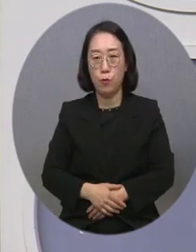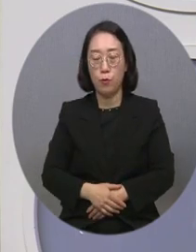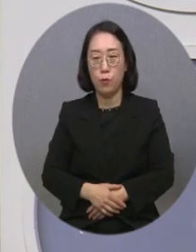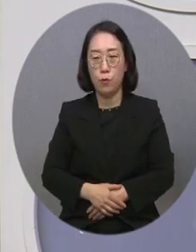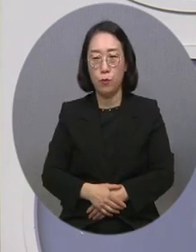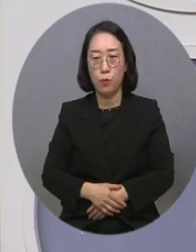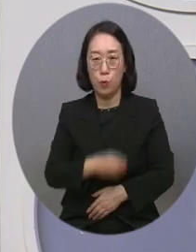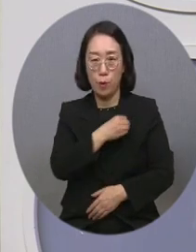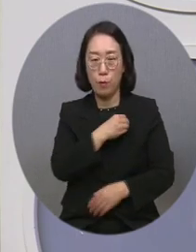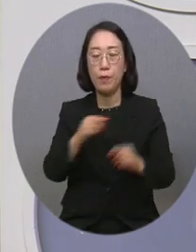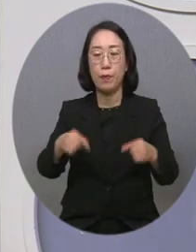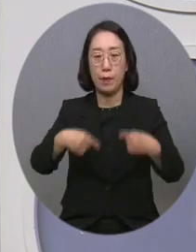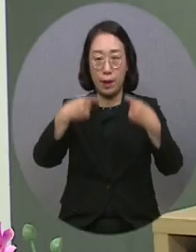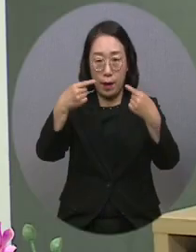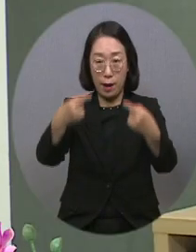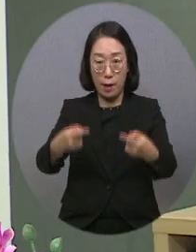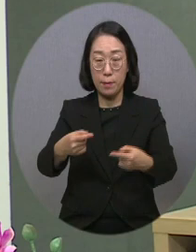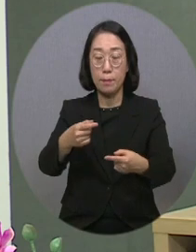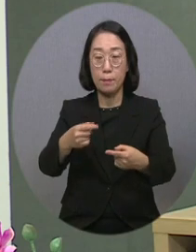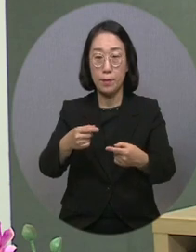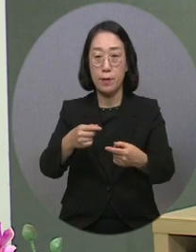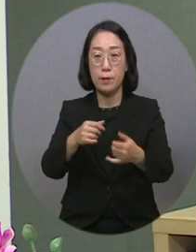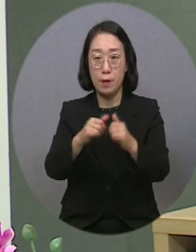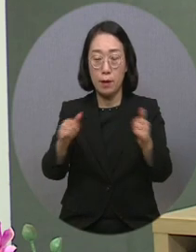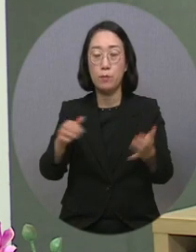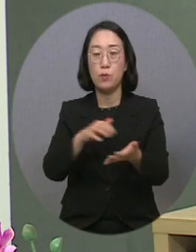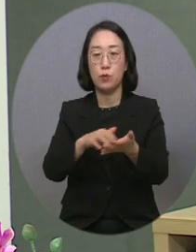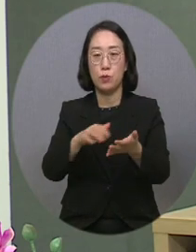회원으로 가입했습니다. 네. 예. 그